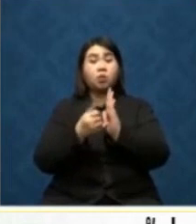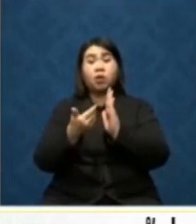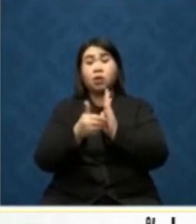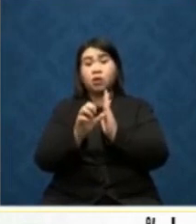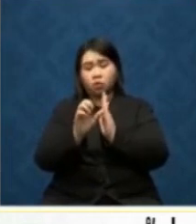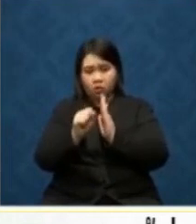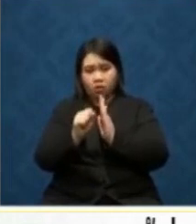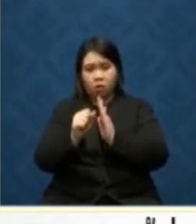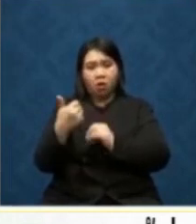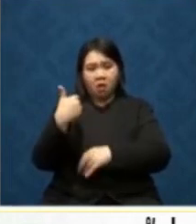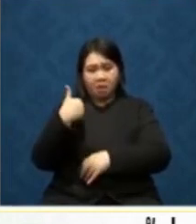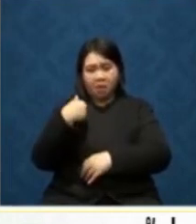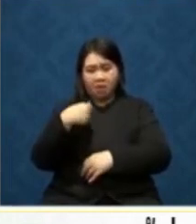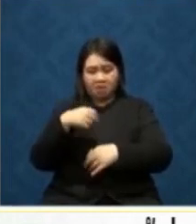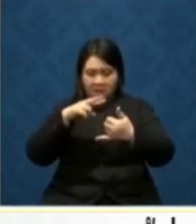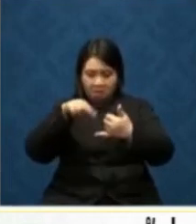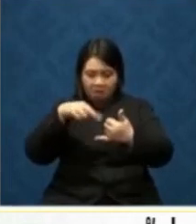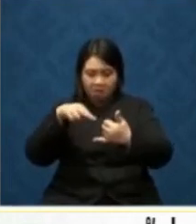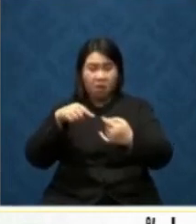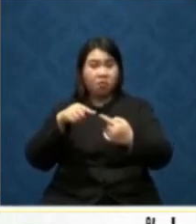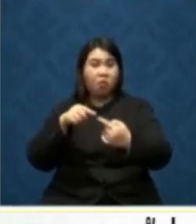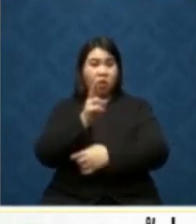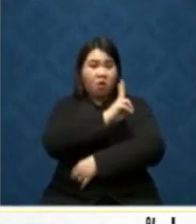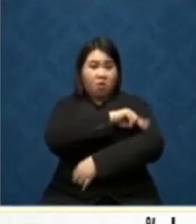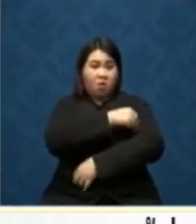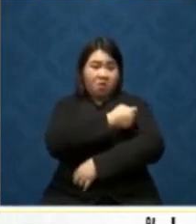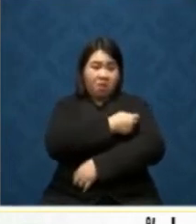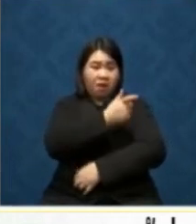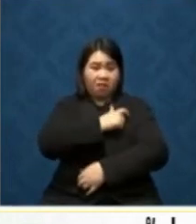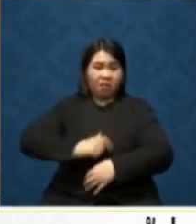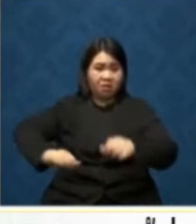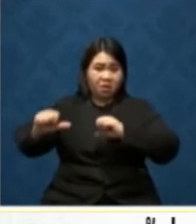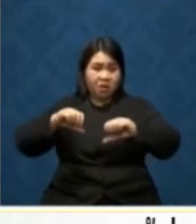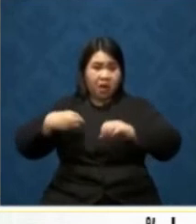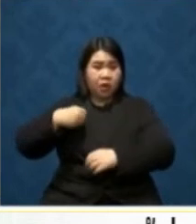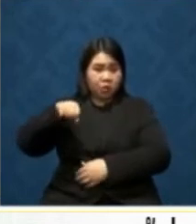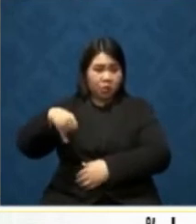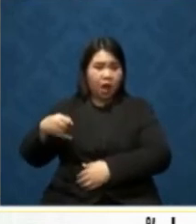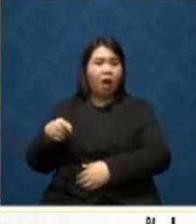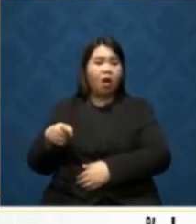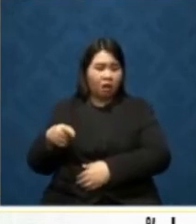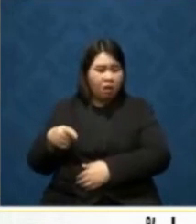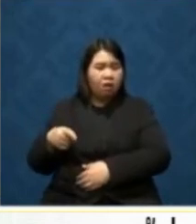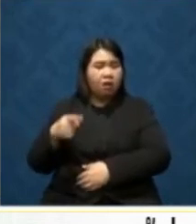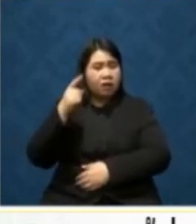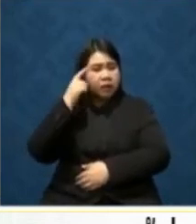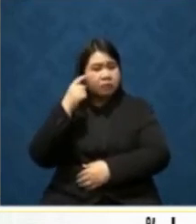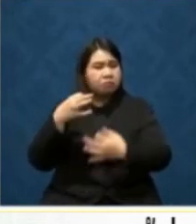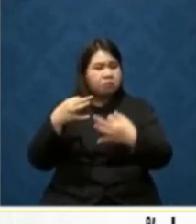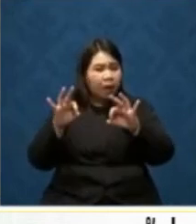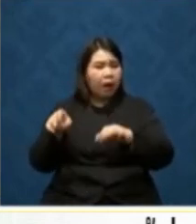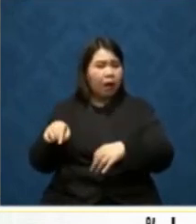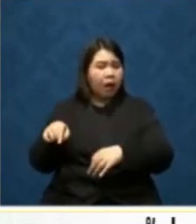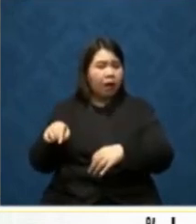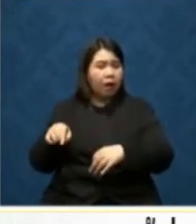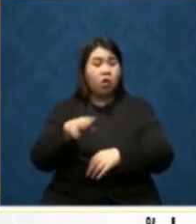ไม่ได้เสยตังนี่ยังมีครบึ่งโดว่า คนสกนครบán ผมได้มารักษาขึมากบกร